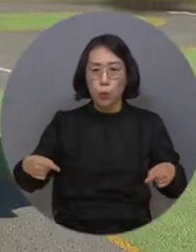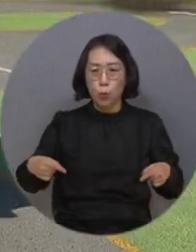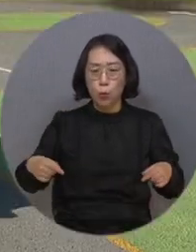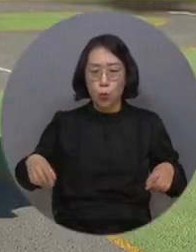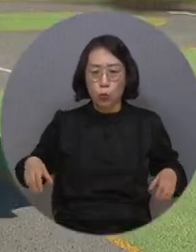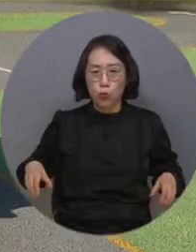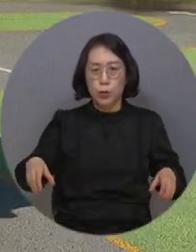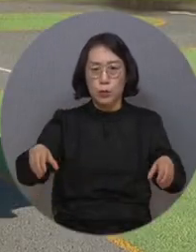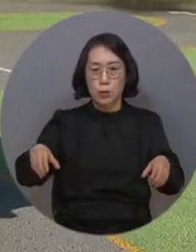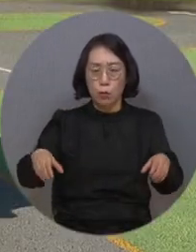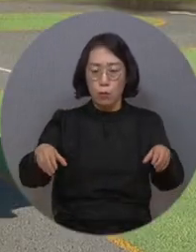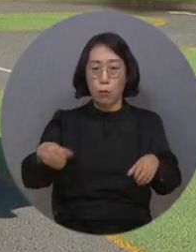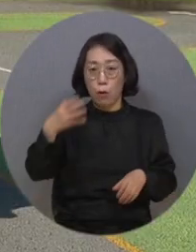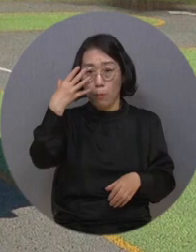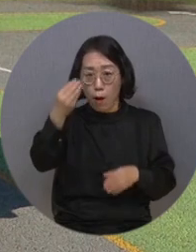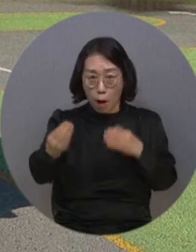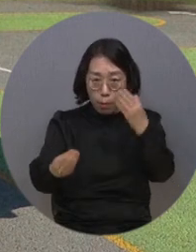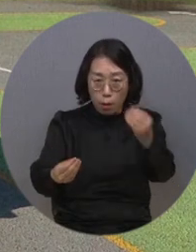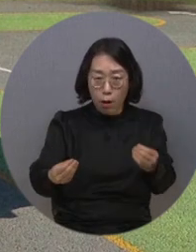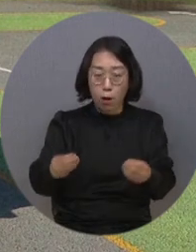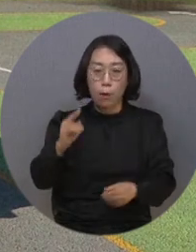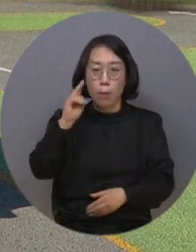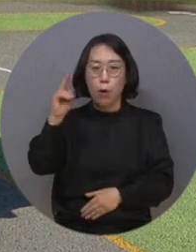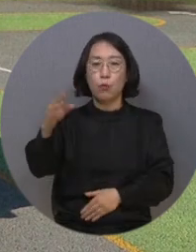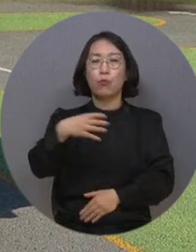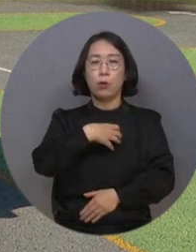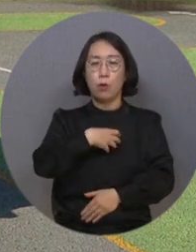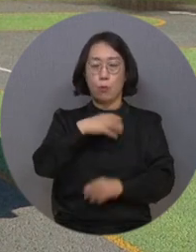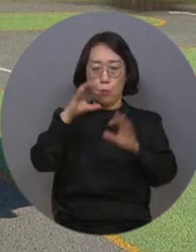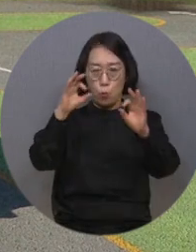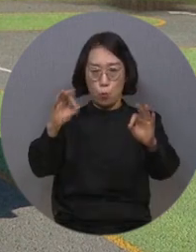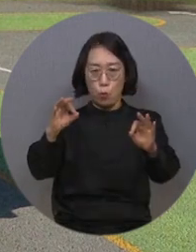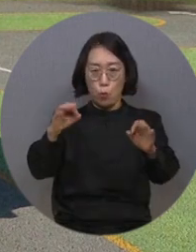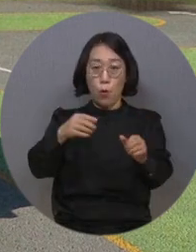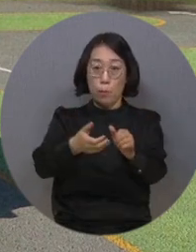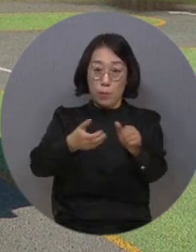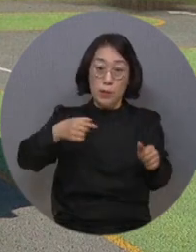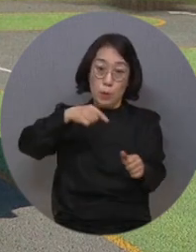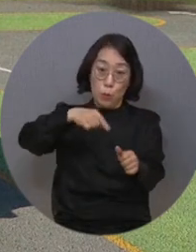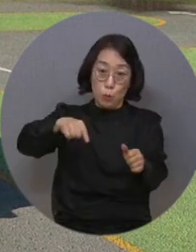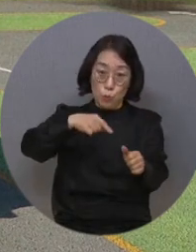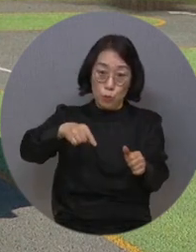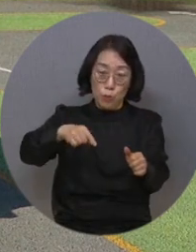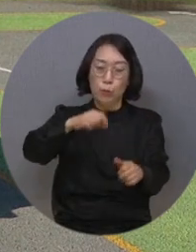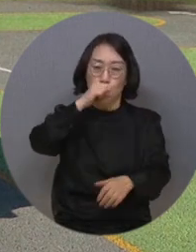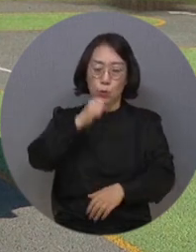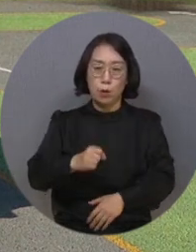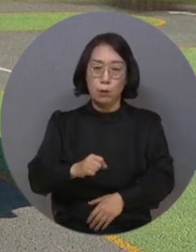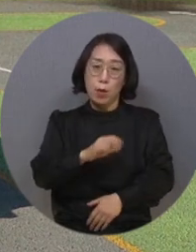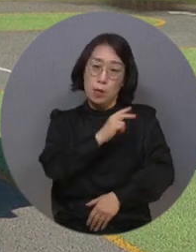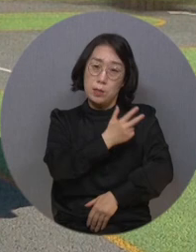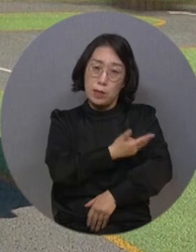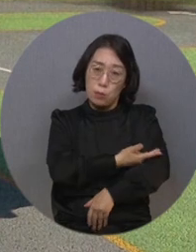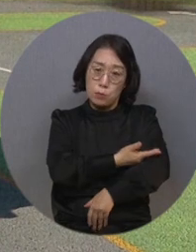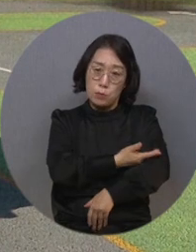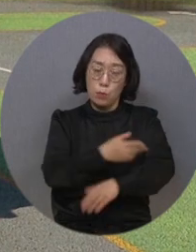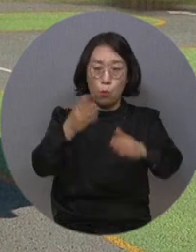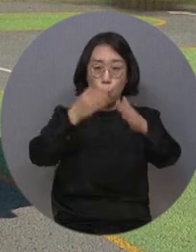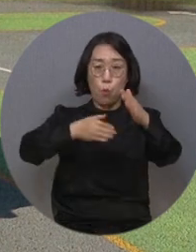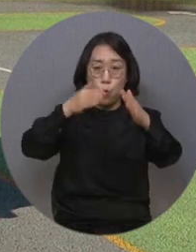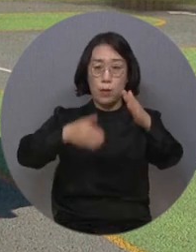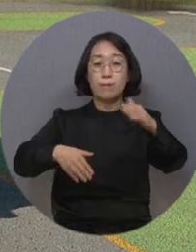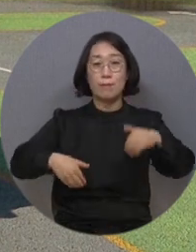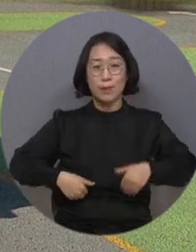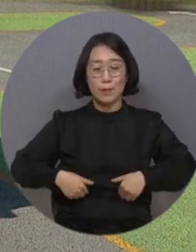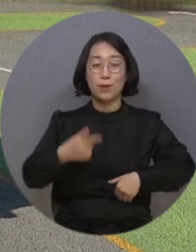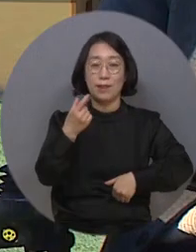이런 교육이 좀 있으면 좀 안전하지 않을까라는 생각을 해왔어요. 근데 이 자격증 하 시켜야 될 것 같아. 자격증.